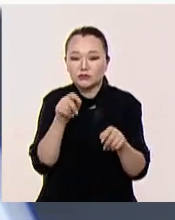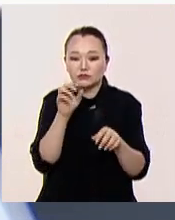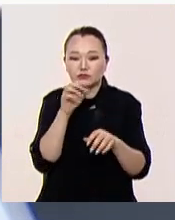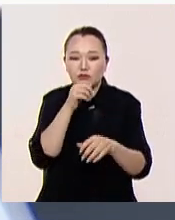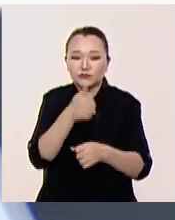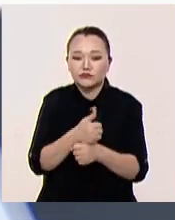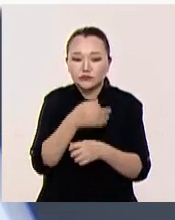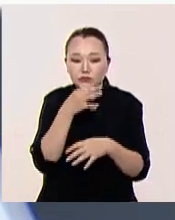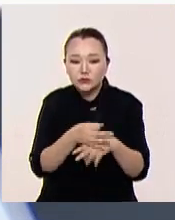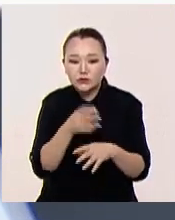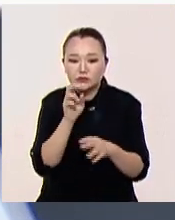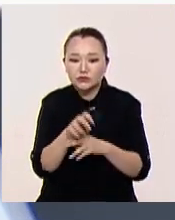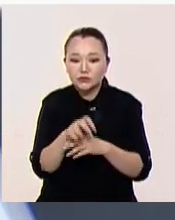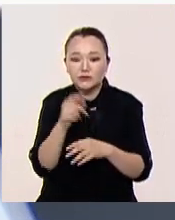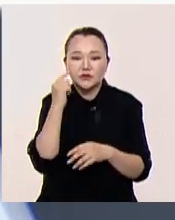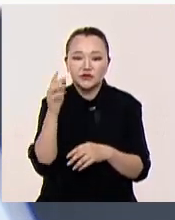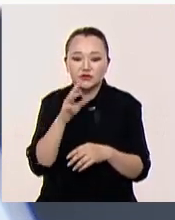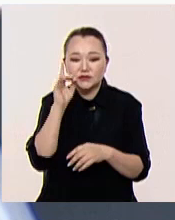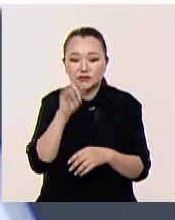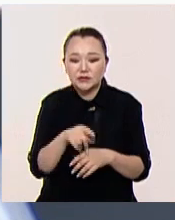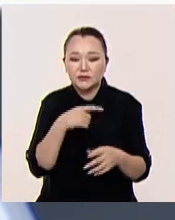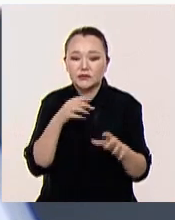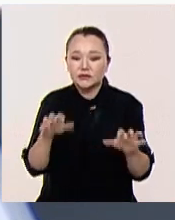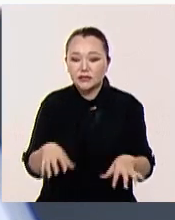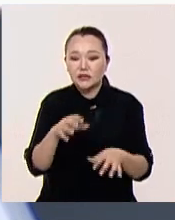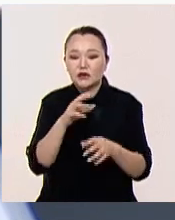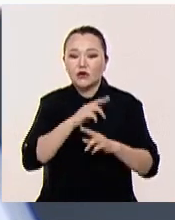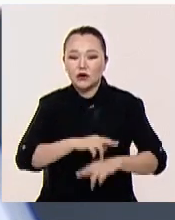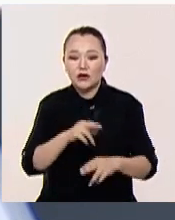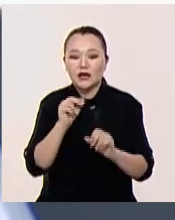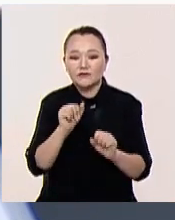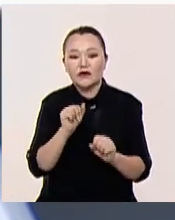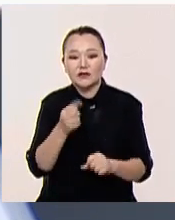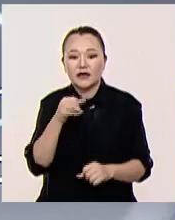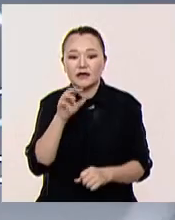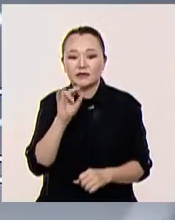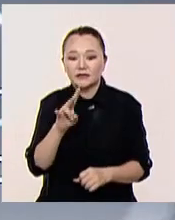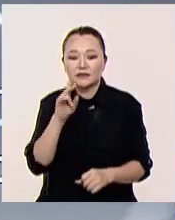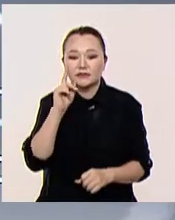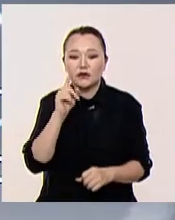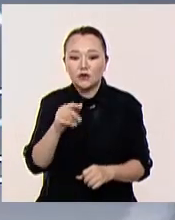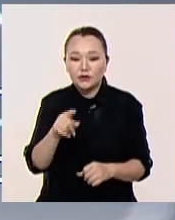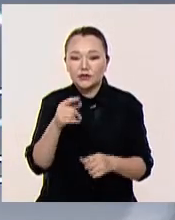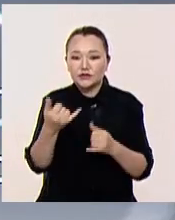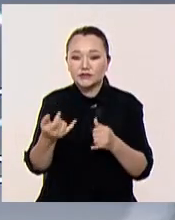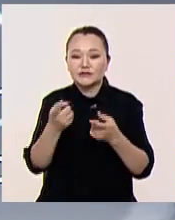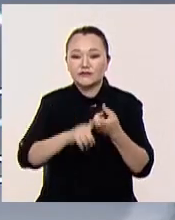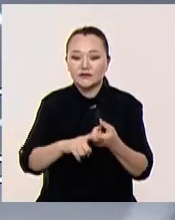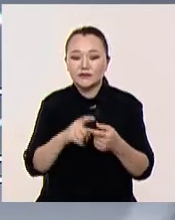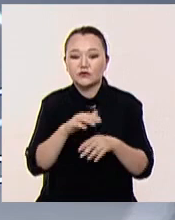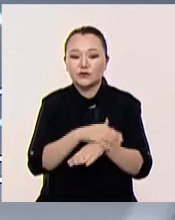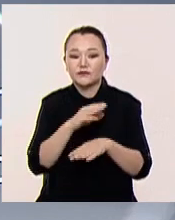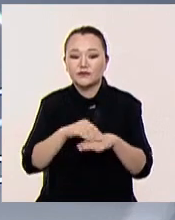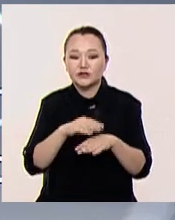бизнеса в Казахстане не понаслышке знает председатель республиканской коллегии адвокатов Айдын Бекебаев. Он с нами на связи. Добрый